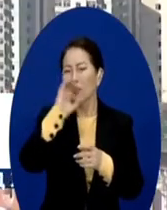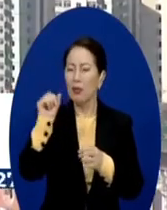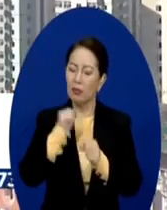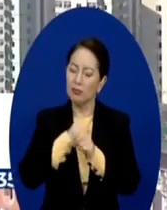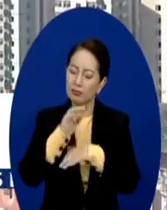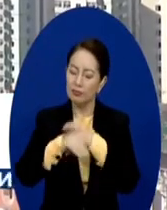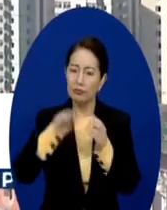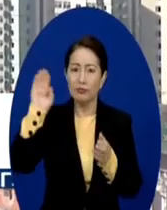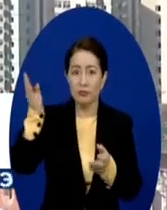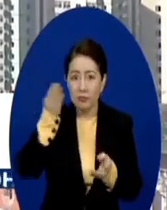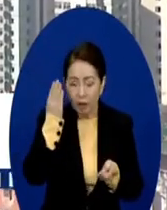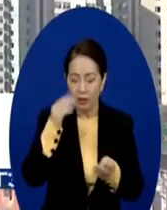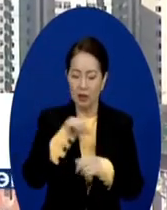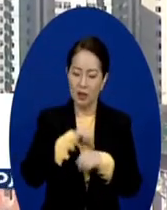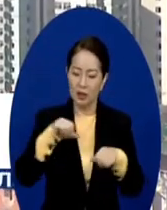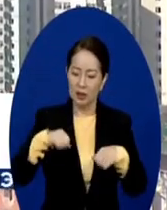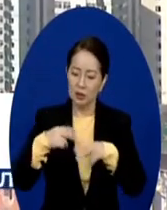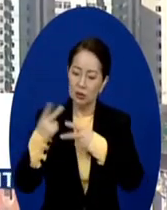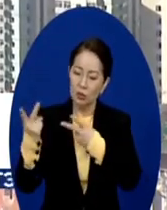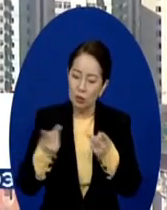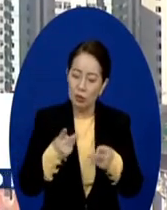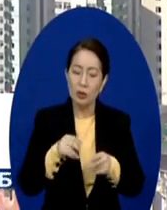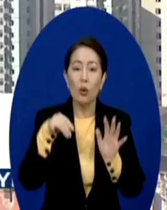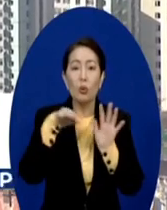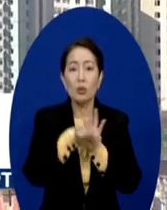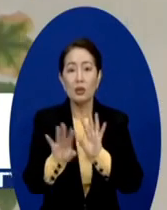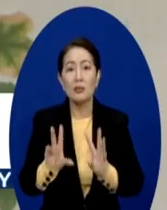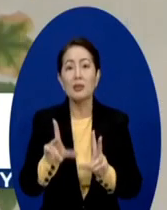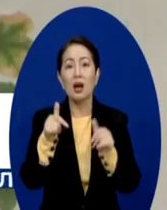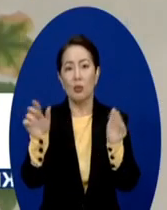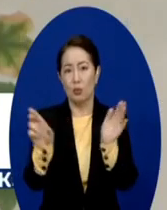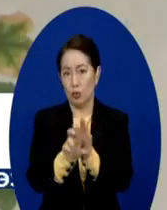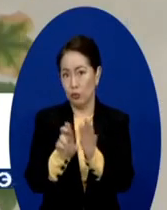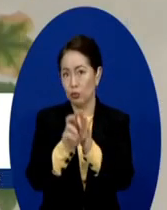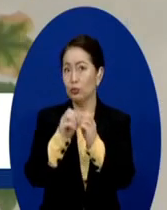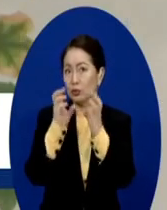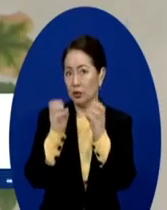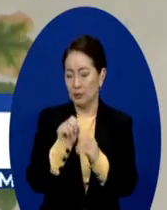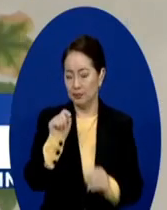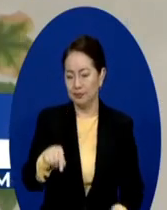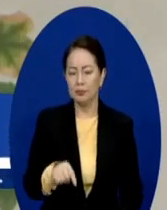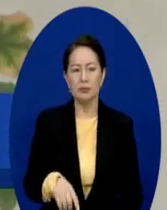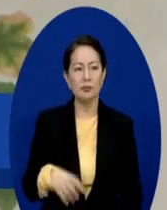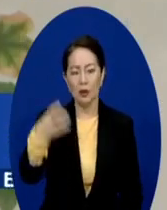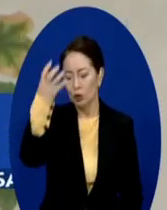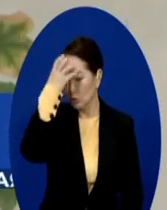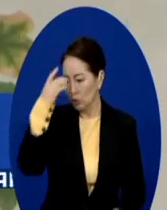иргэдэд очих үйлчилгээний хүртээмж сайжрах боломж бүрдэх юм а. Төрийн